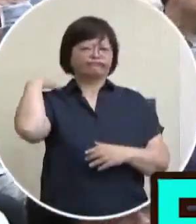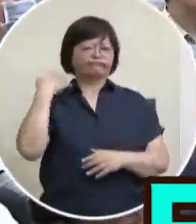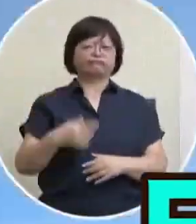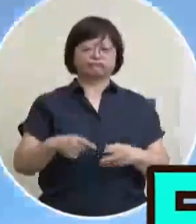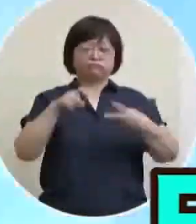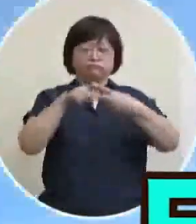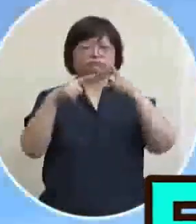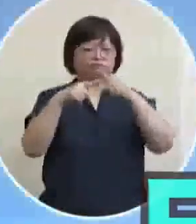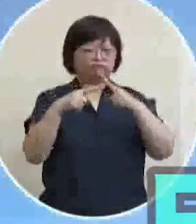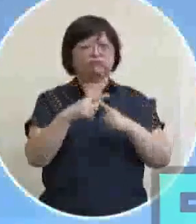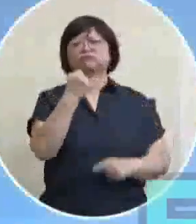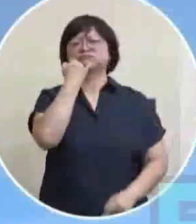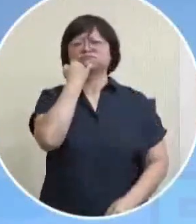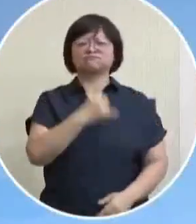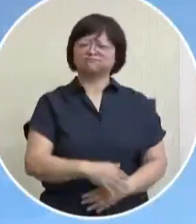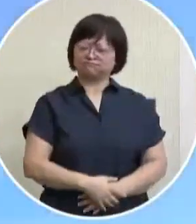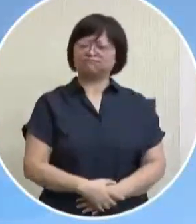只要他不来打台湾，